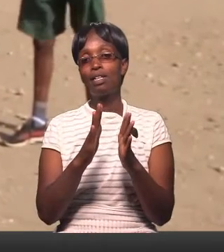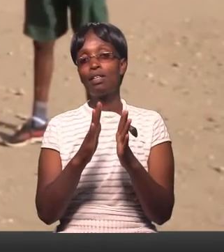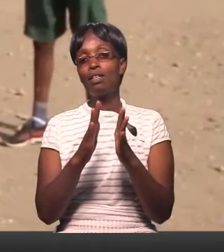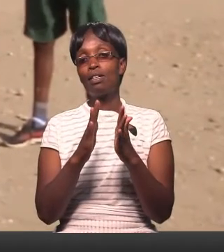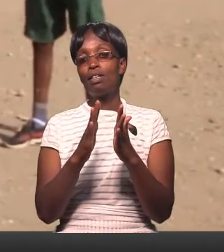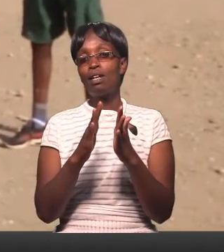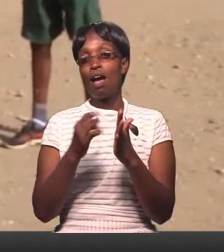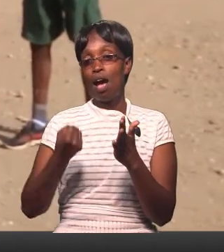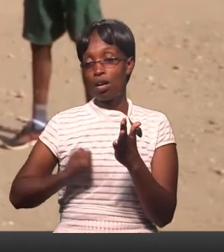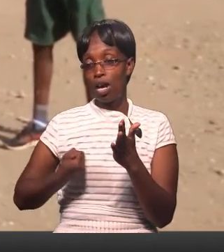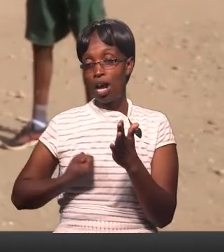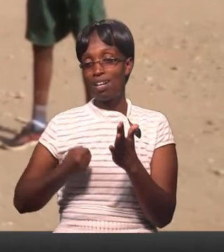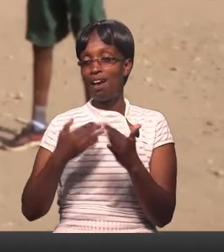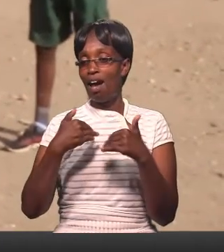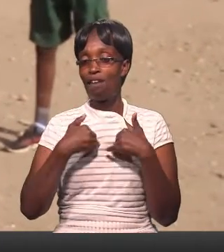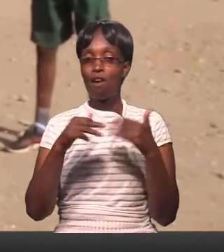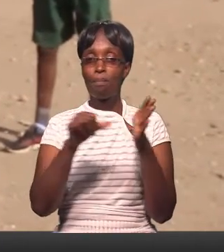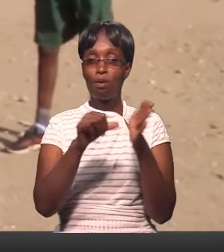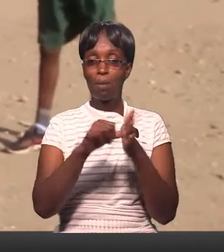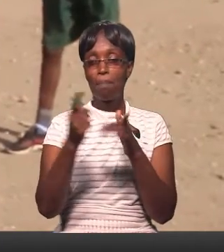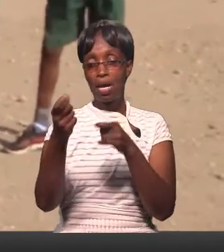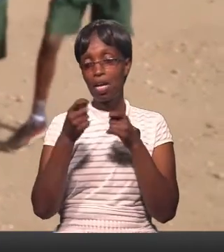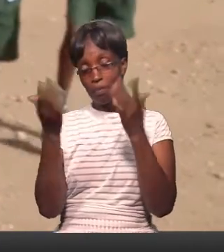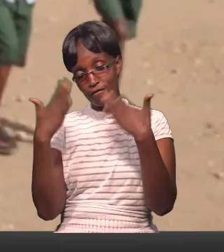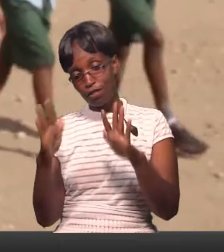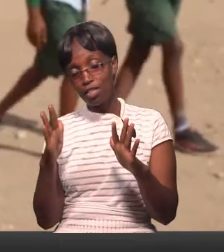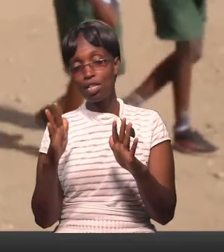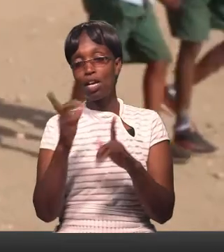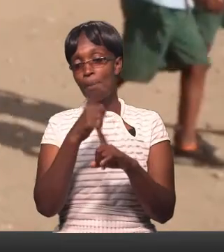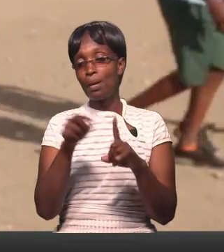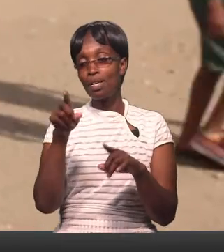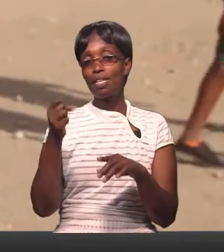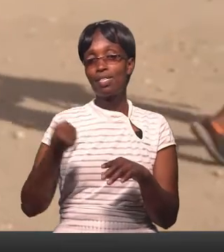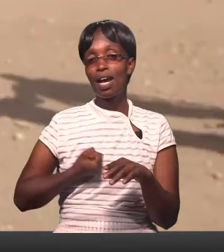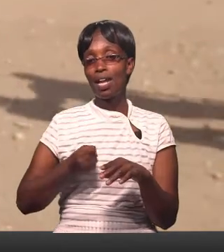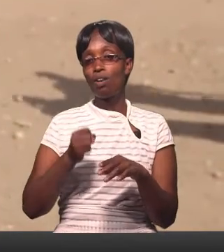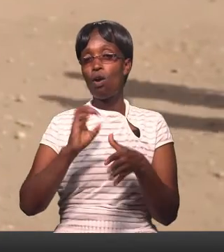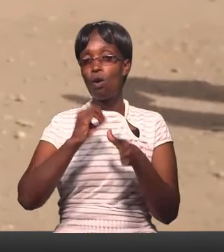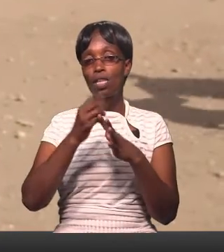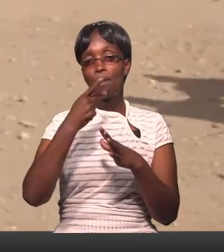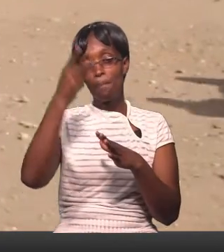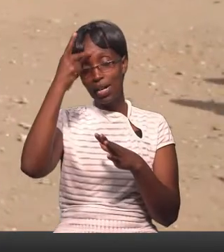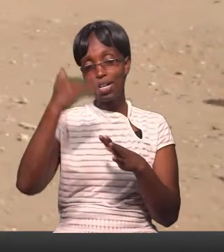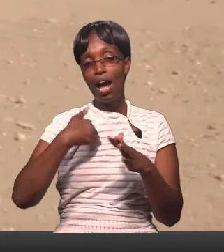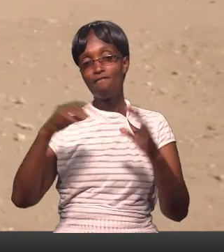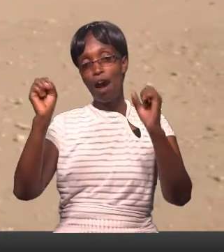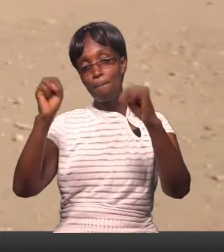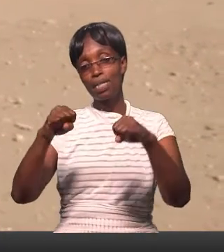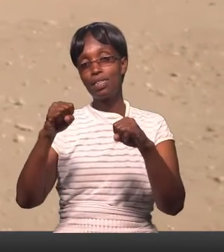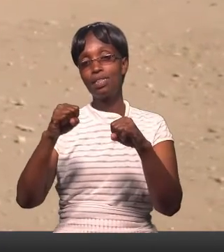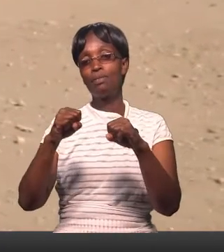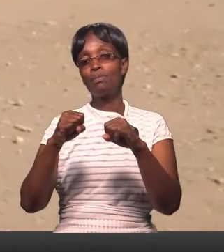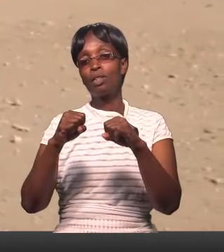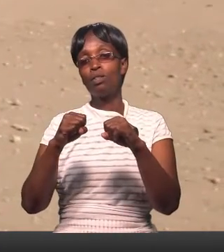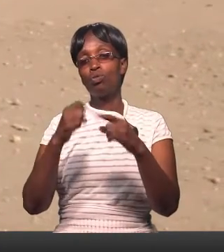msichana ako na shida na amerepiwa. Na huyu msichana hana uwezo, mzazi hana uwezo wa kutafuta lawyer wa kusimamia hii kesi. So please,